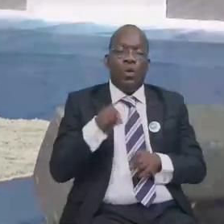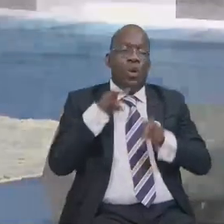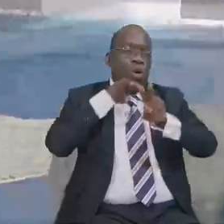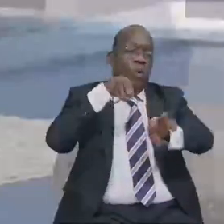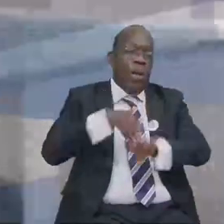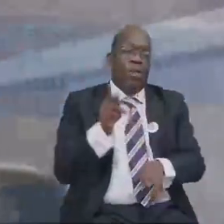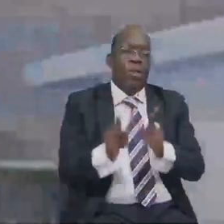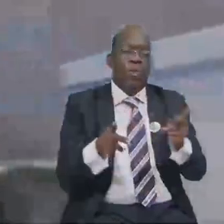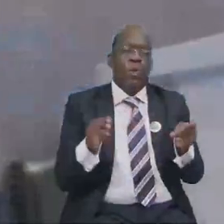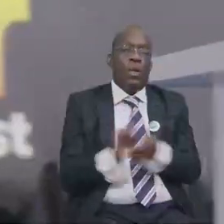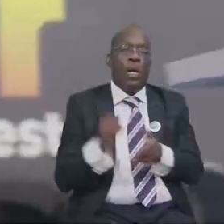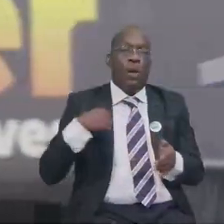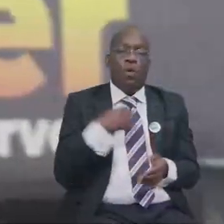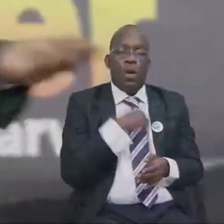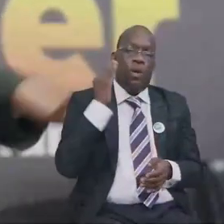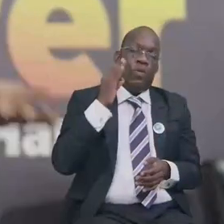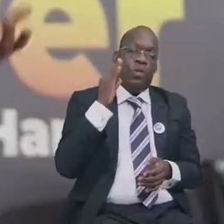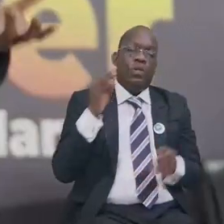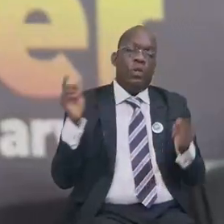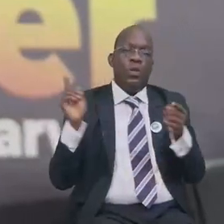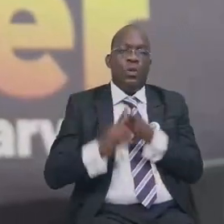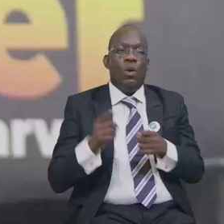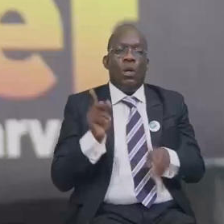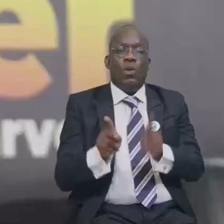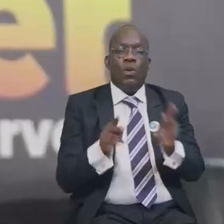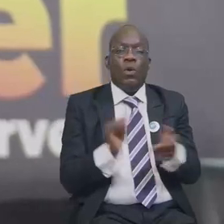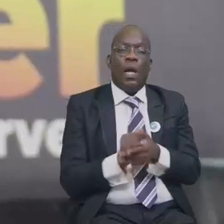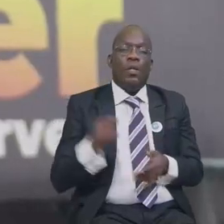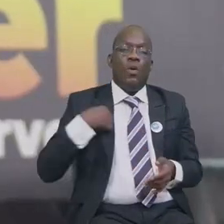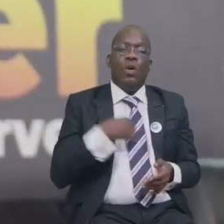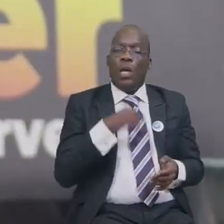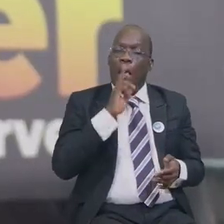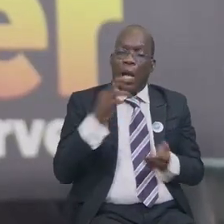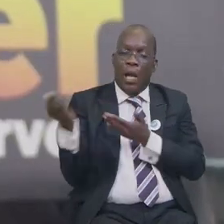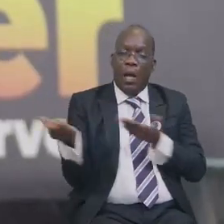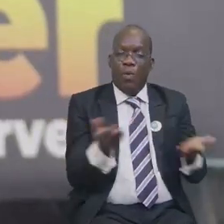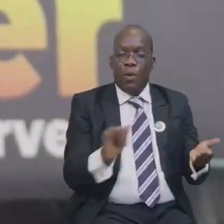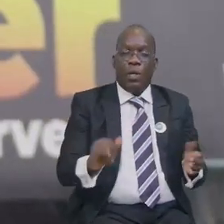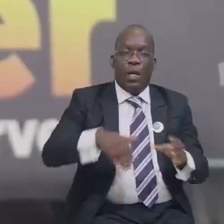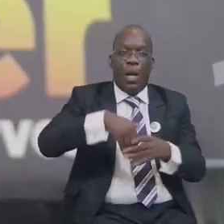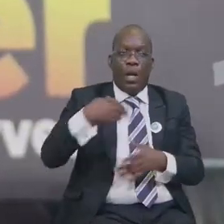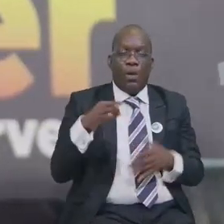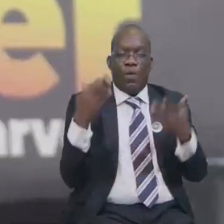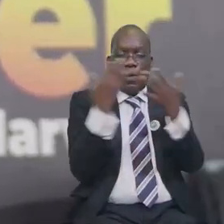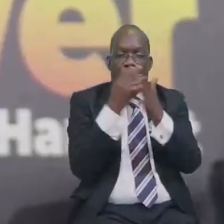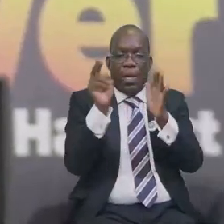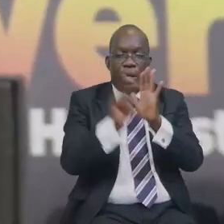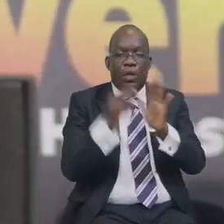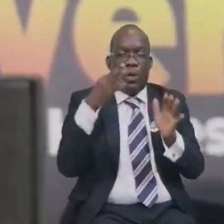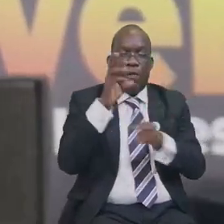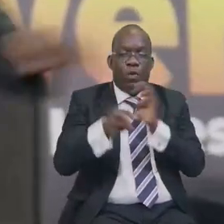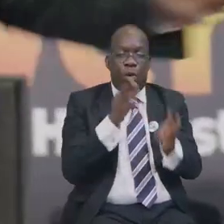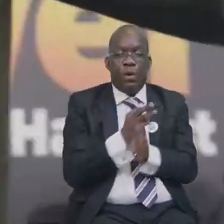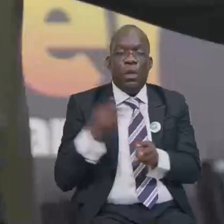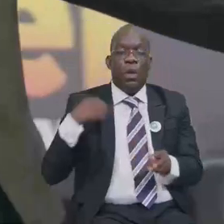qui nous prêchons, les gens à qui nous prêchons ceux que nous devons sortir des ténèbres du monde et nous devons les